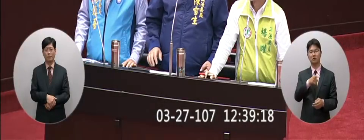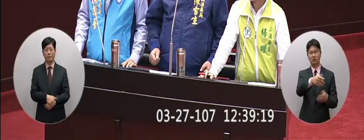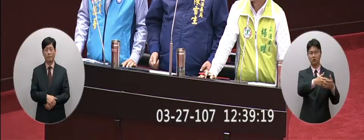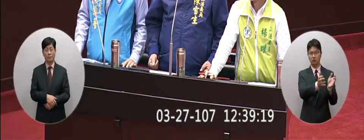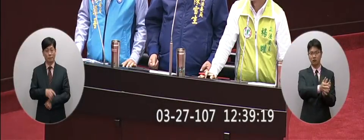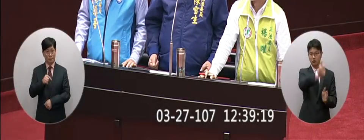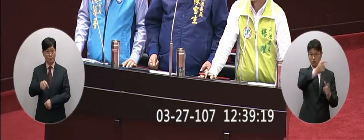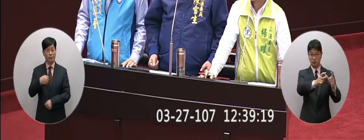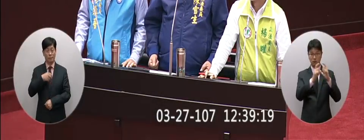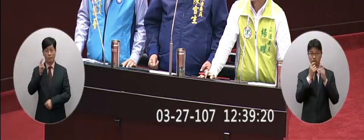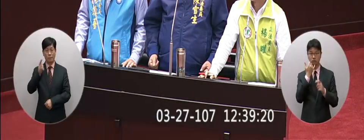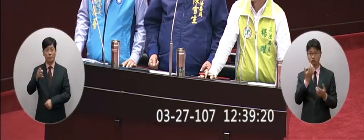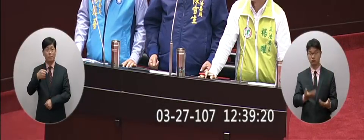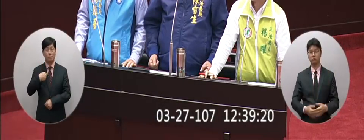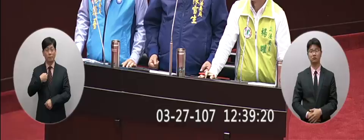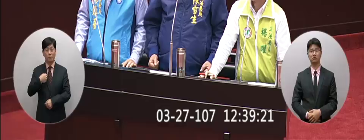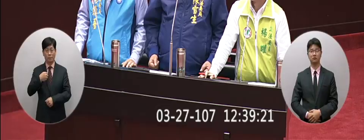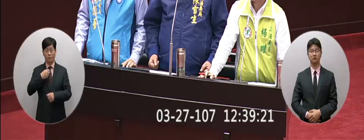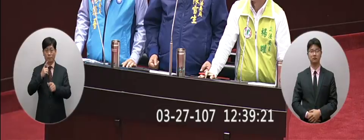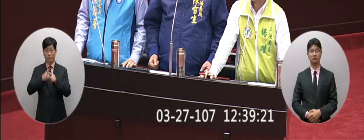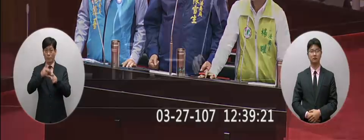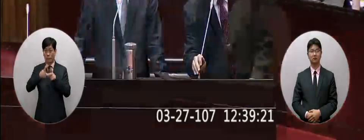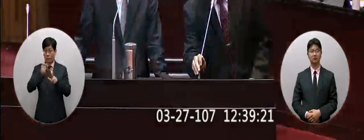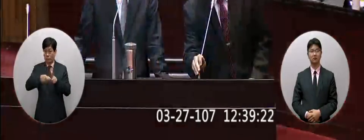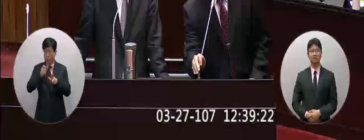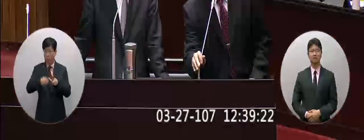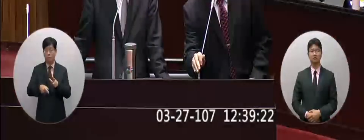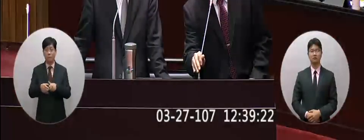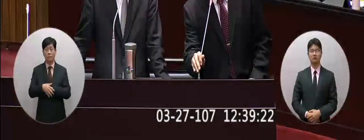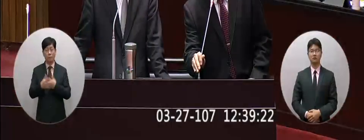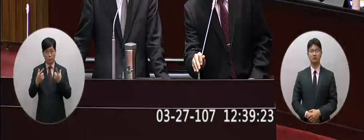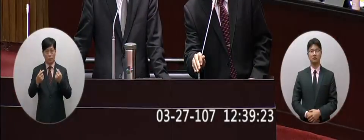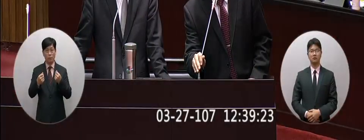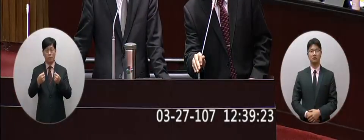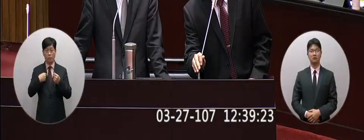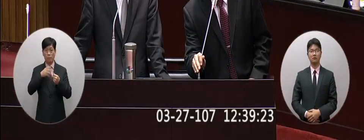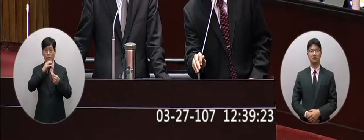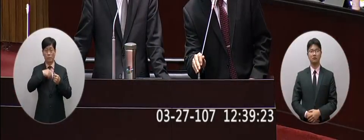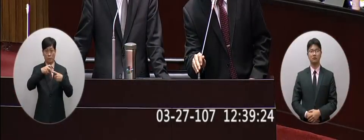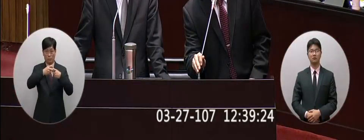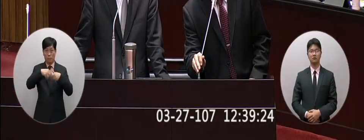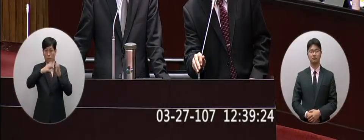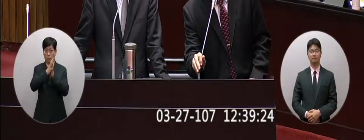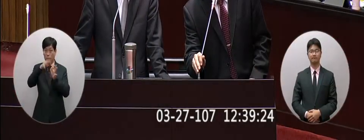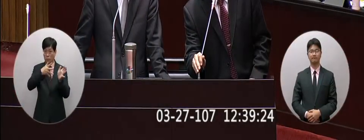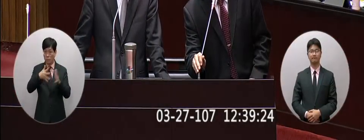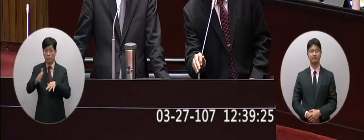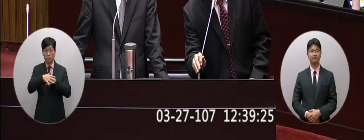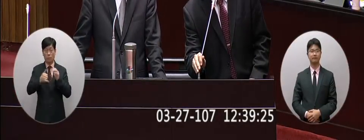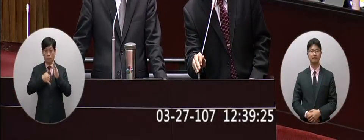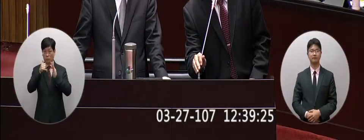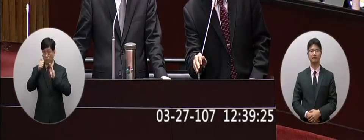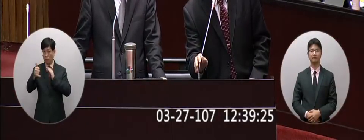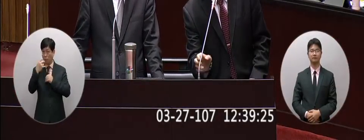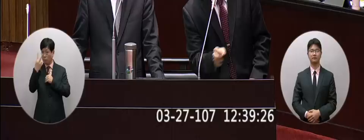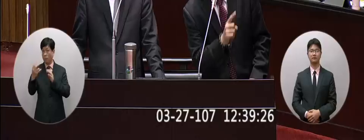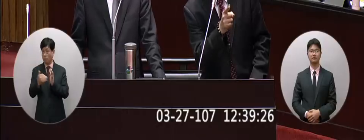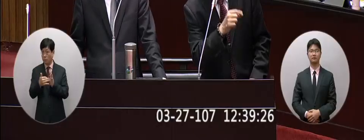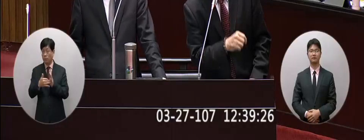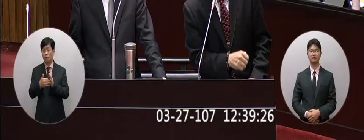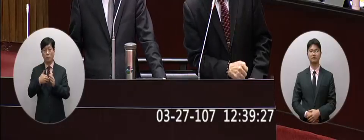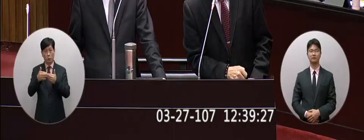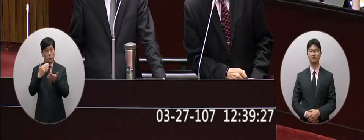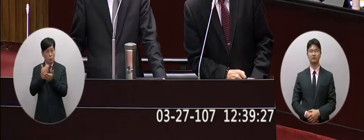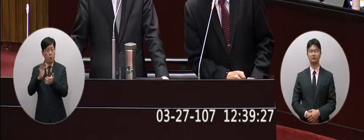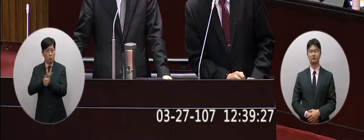回答一下？ 这部我请那个我们中油公司呢，这边我们那个李顺清李总经理。去了解完以后，那必